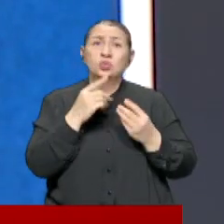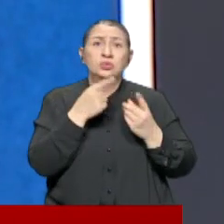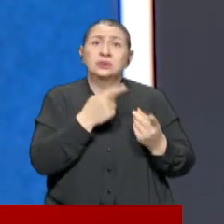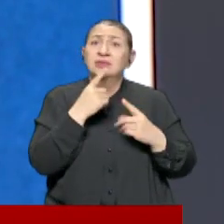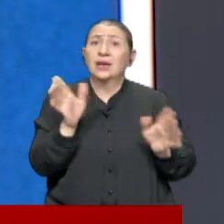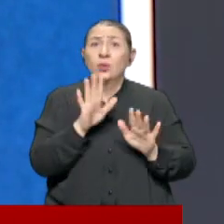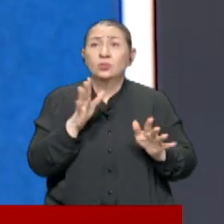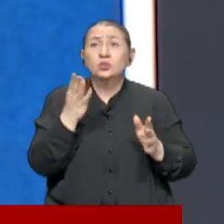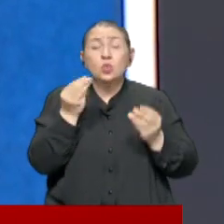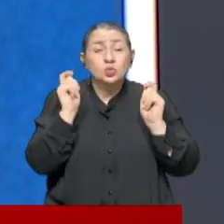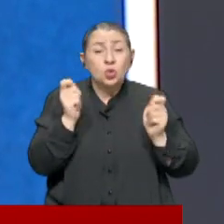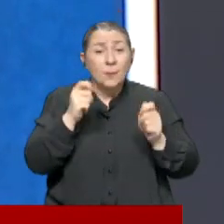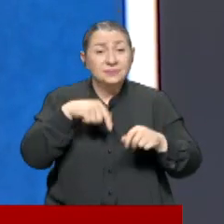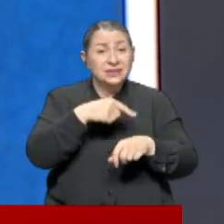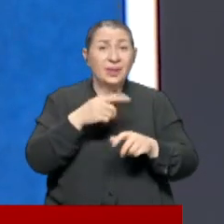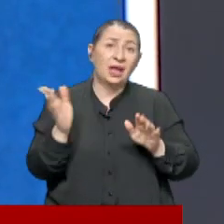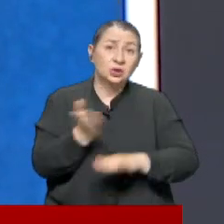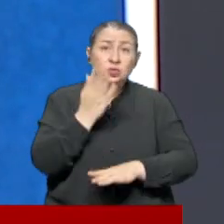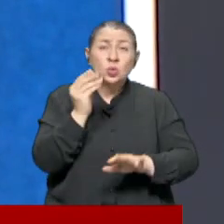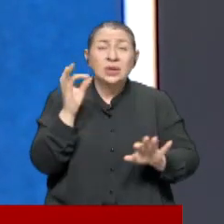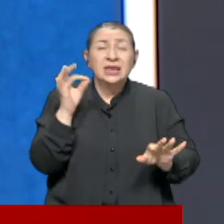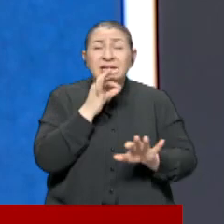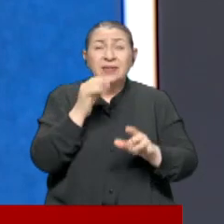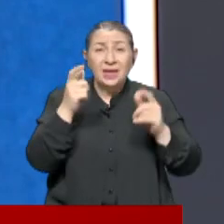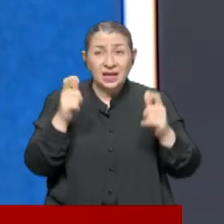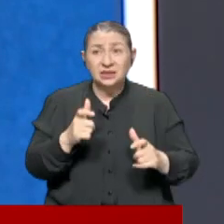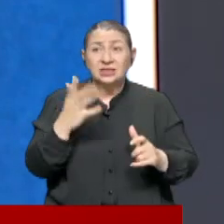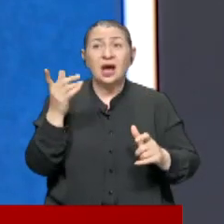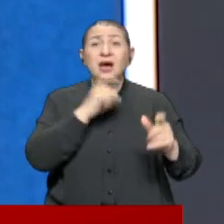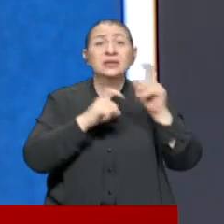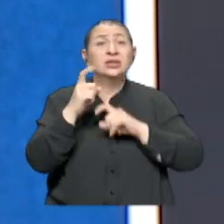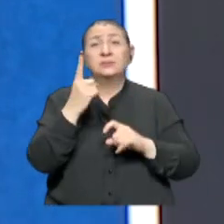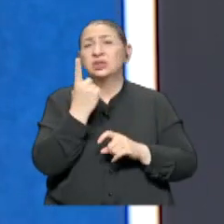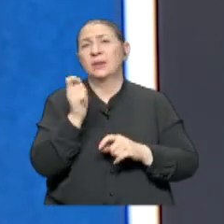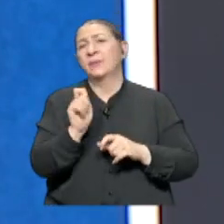suçlayamıyorum ben. Türkiye çok zor bir dönemden geçiyor. Çok kritik bir dönemeçteyiz. Daha hata yapacak payımız yok.